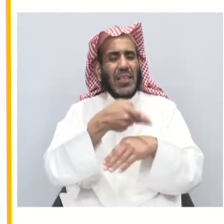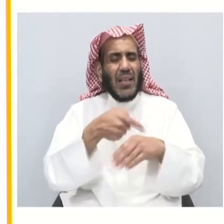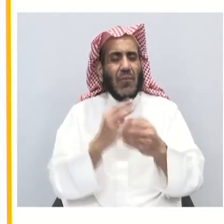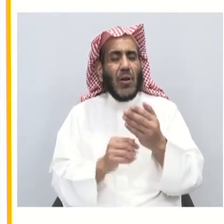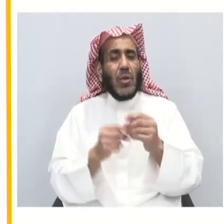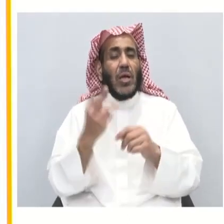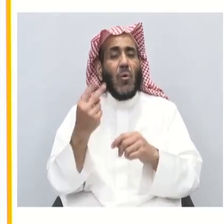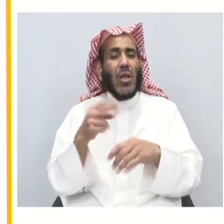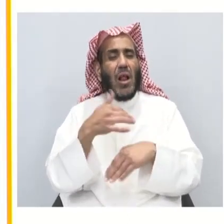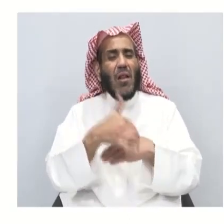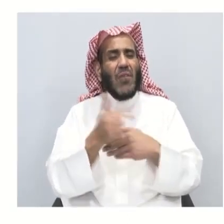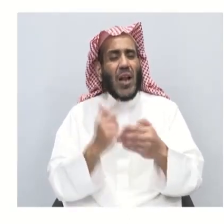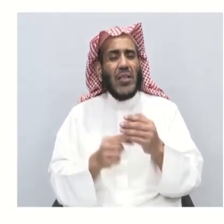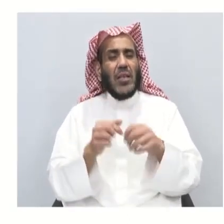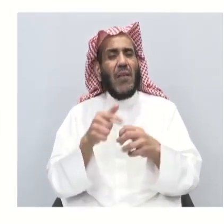وذوات الفلقتين.